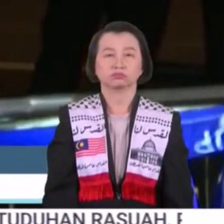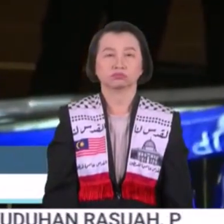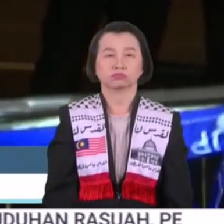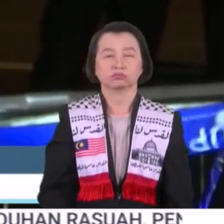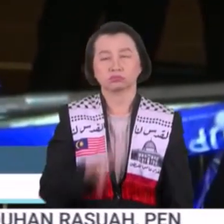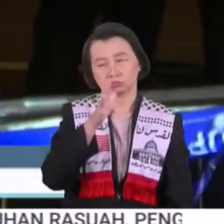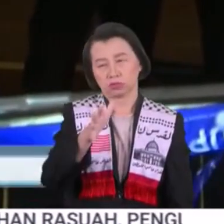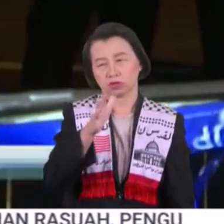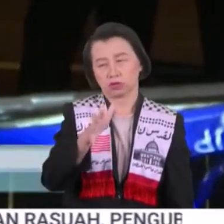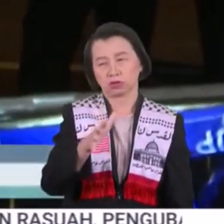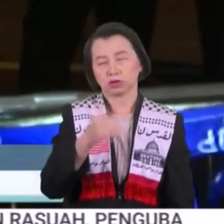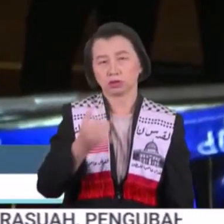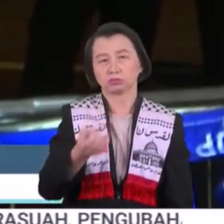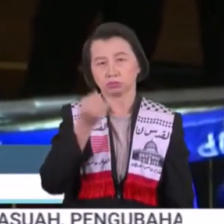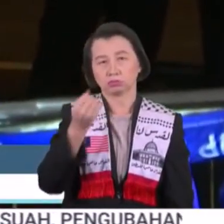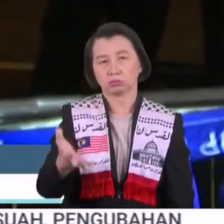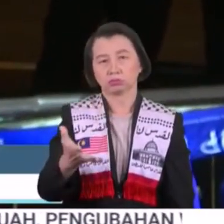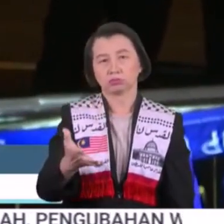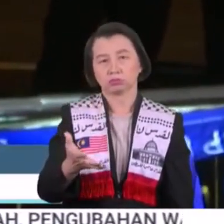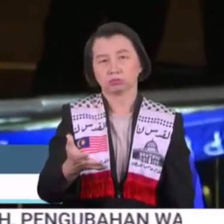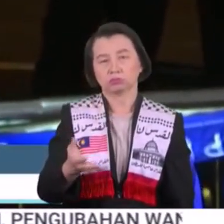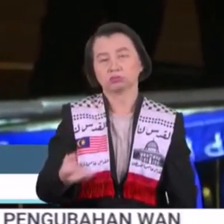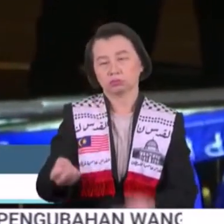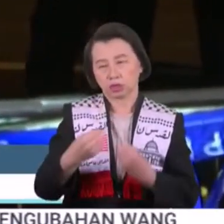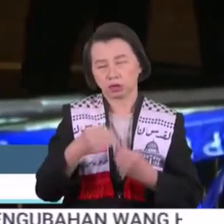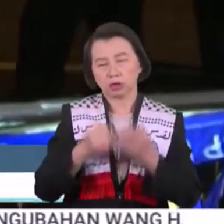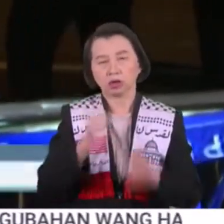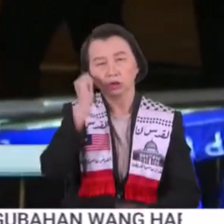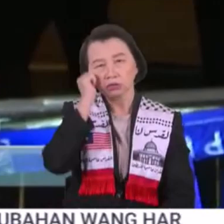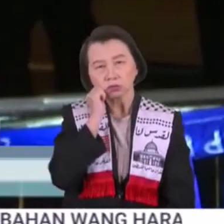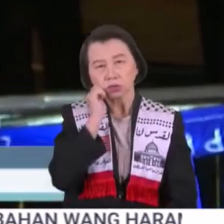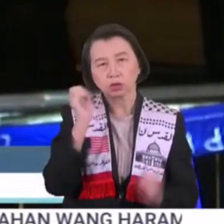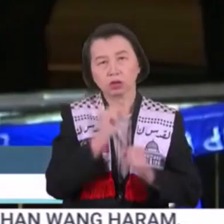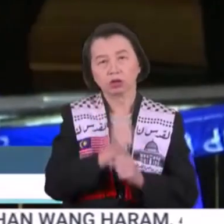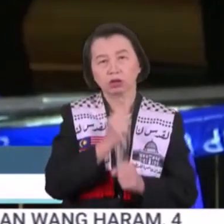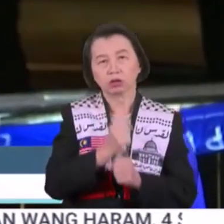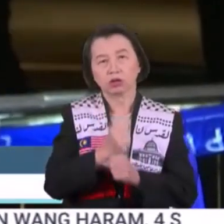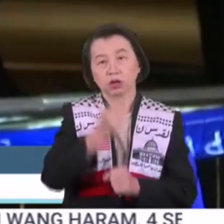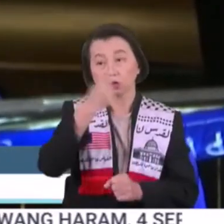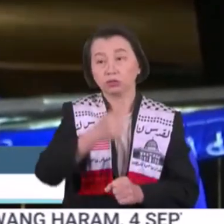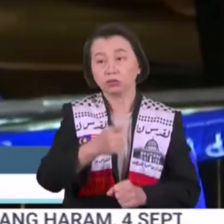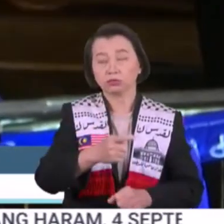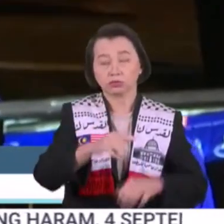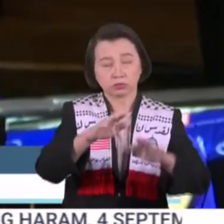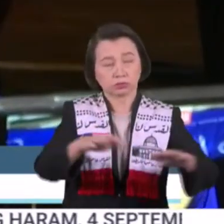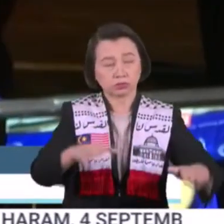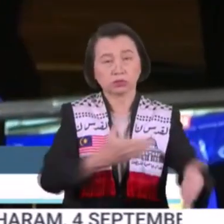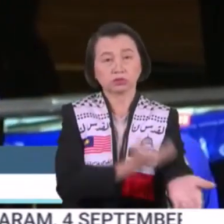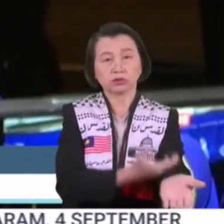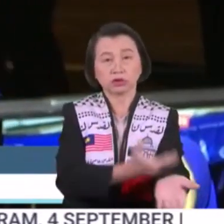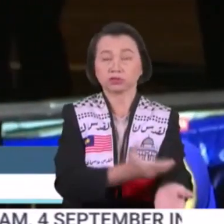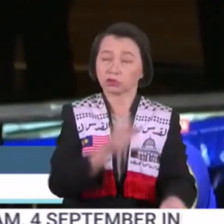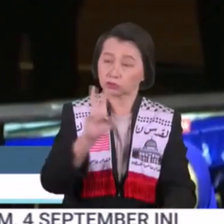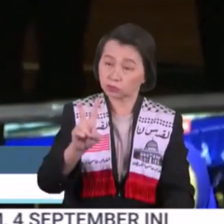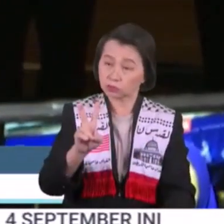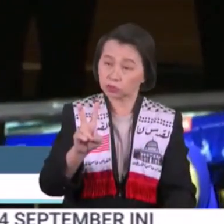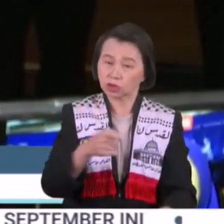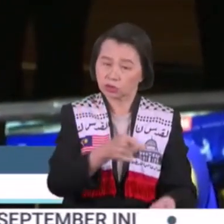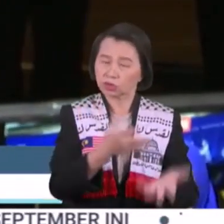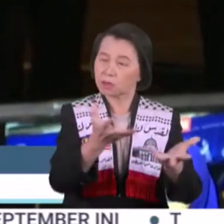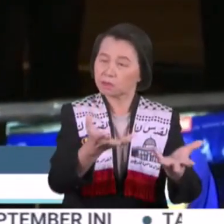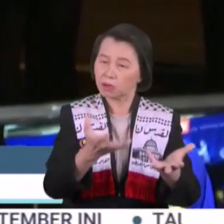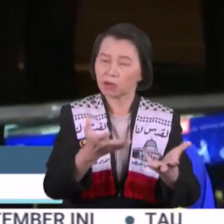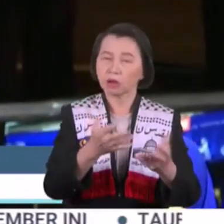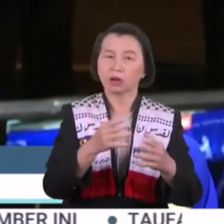Nenek gini nenek oyaknya sebabnya bagi kita orang tua ni tak ada bagi budak-budak generasi kedua dia naklah